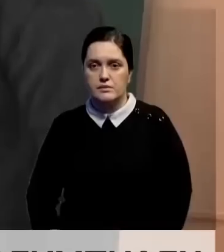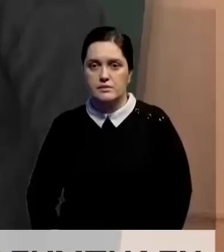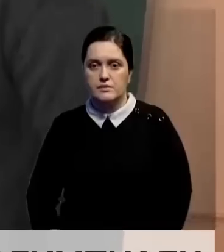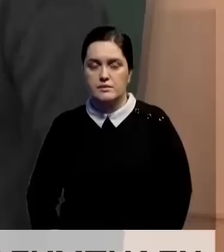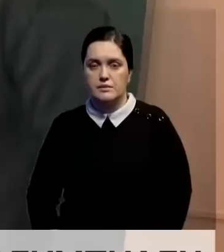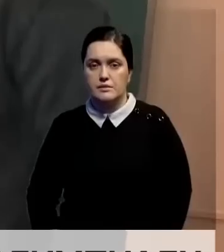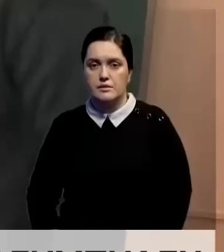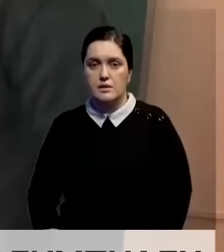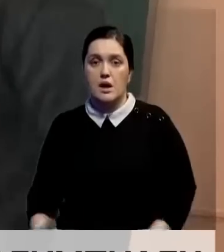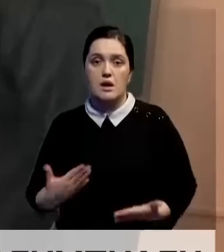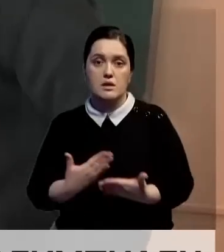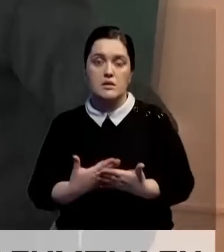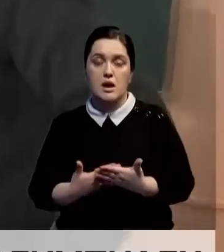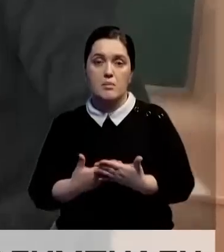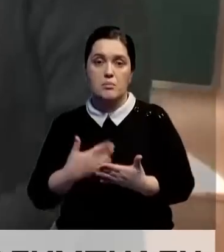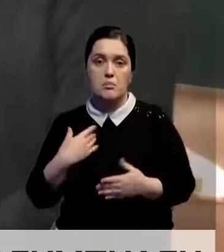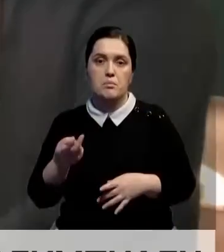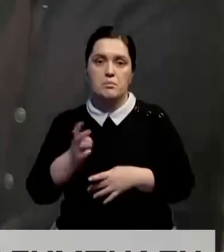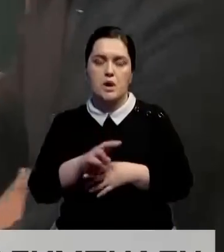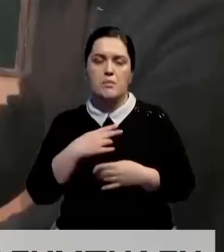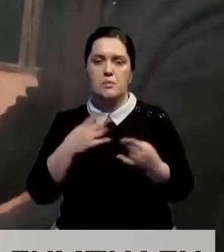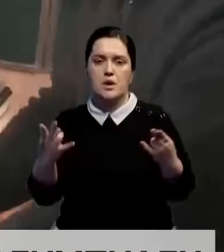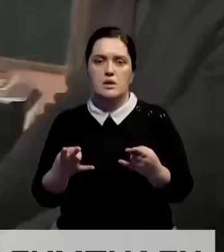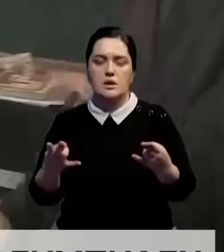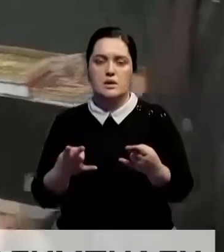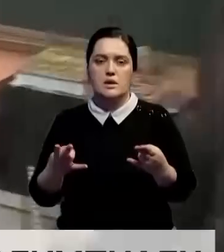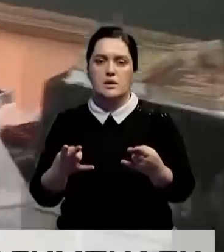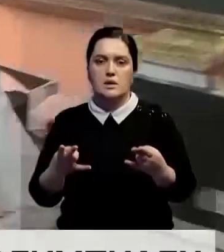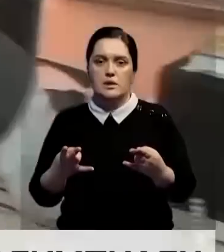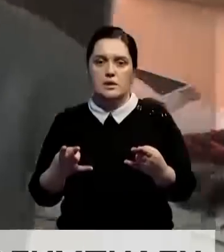Вот, допустим, мне надо